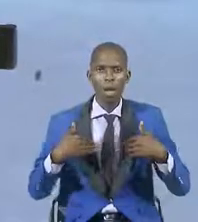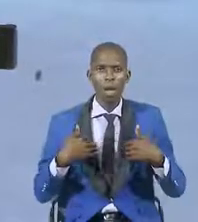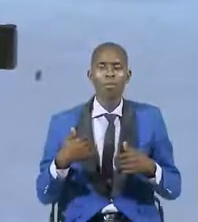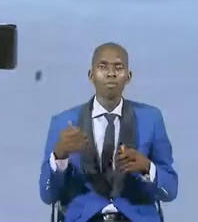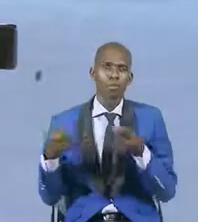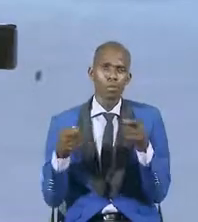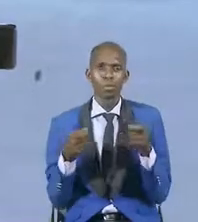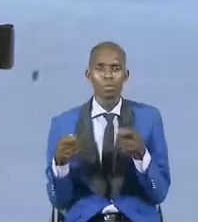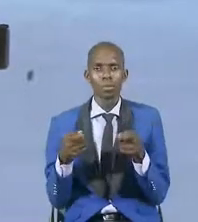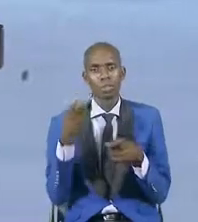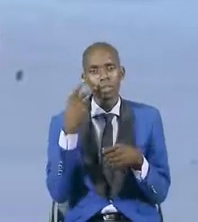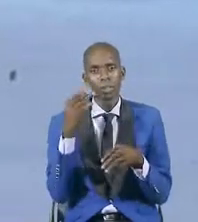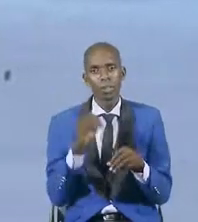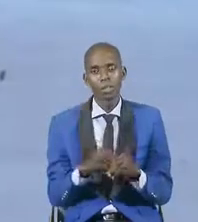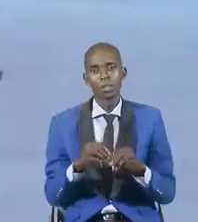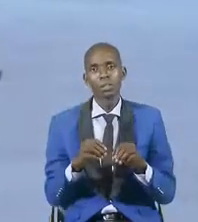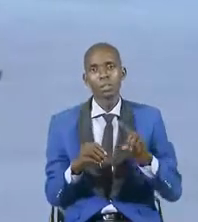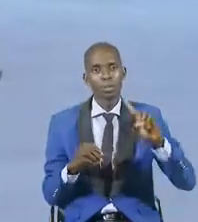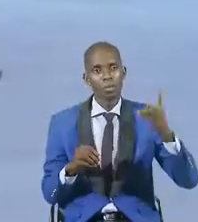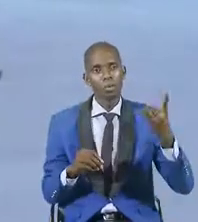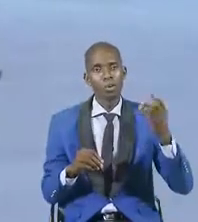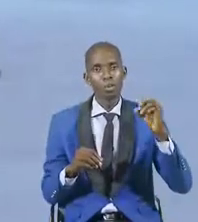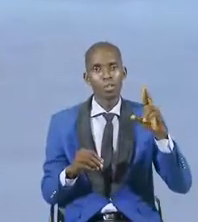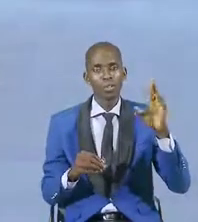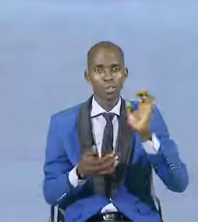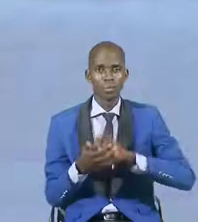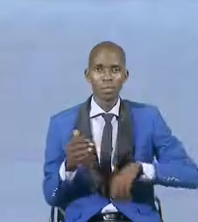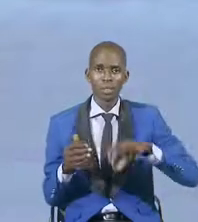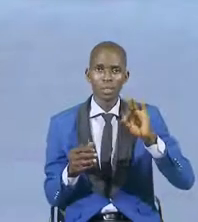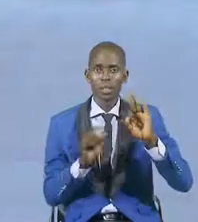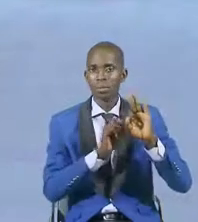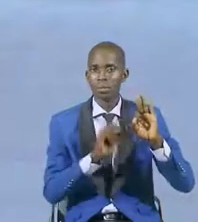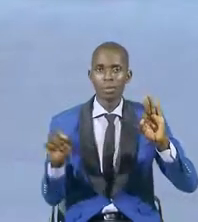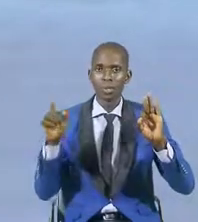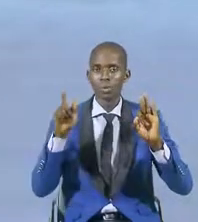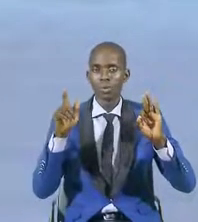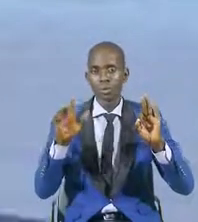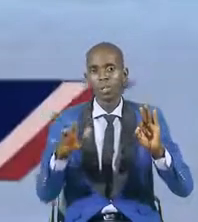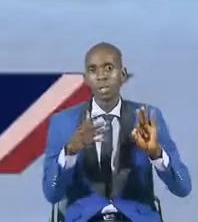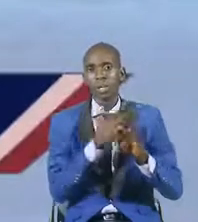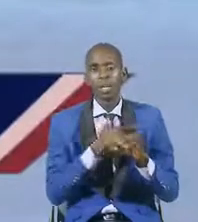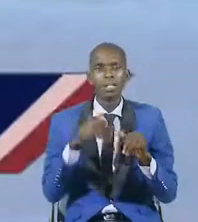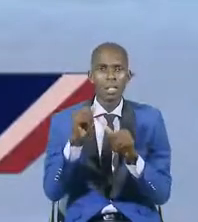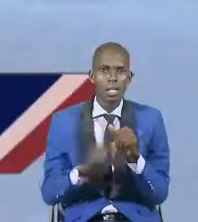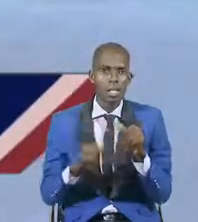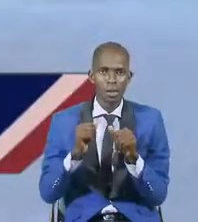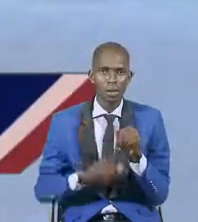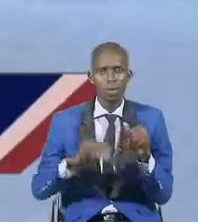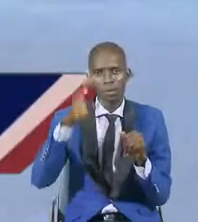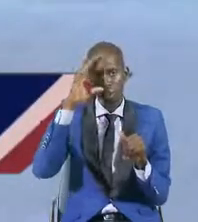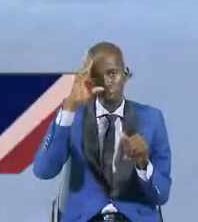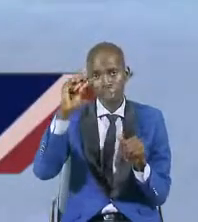ils n'ont pas la maîtrise sur leur propre vie. Mais c'est dit au 1 Corinthiens, chapitre